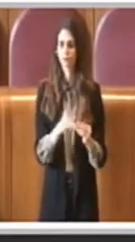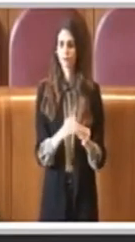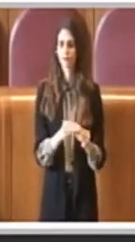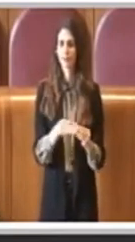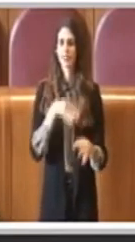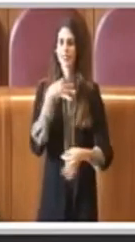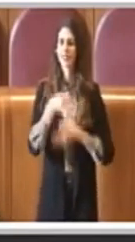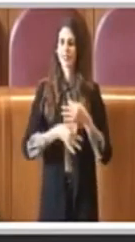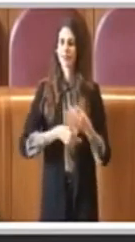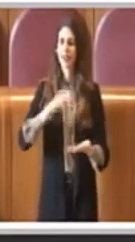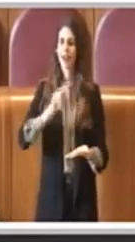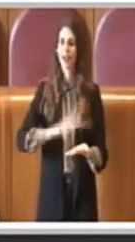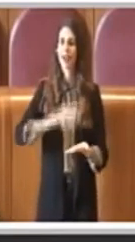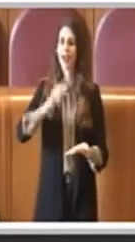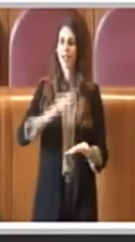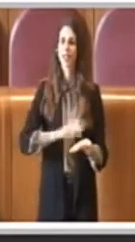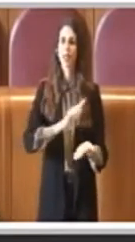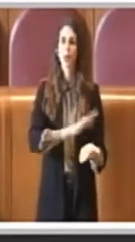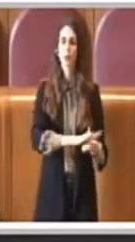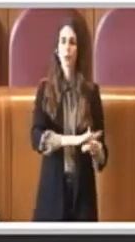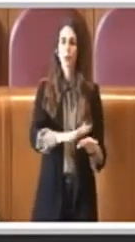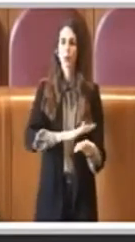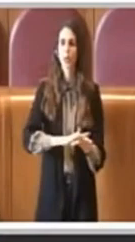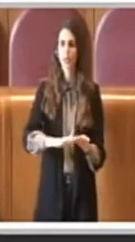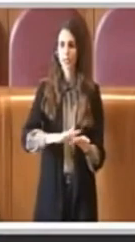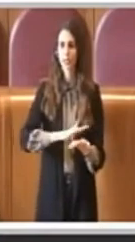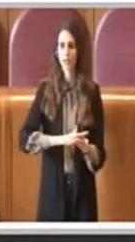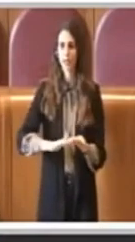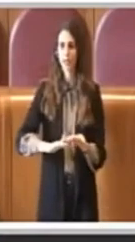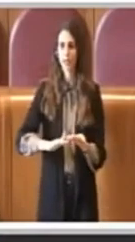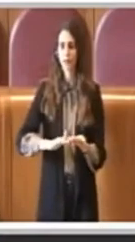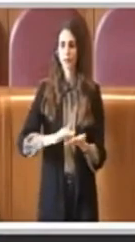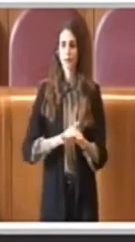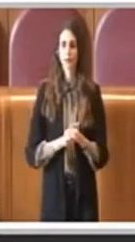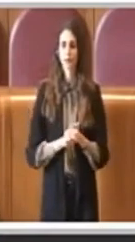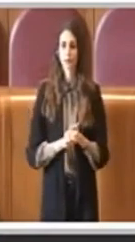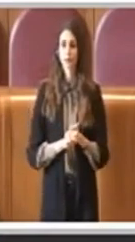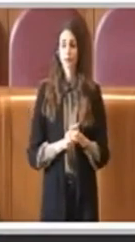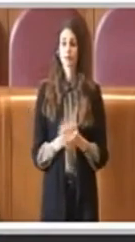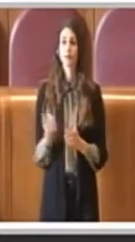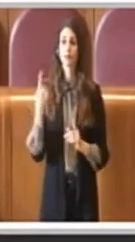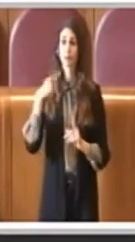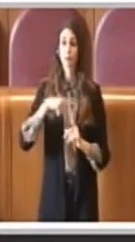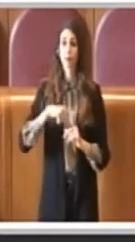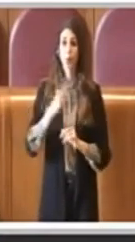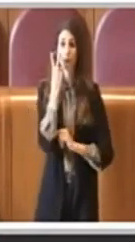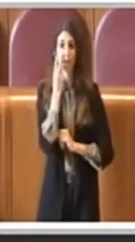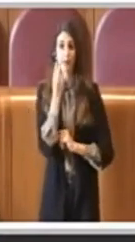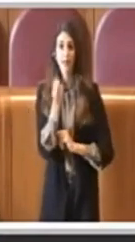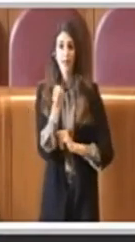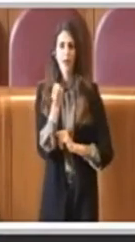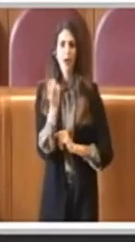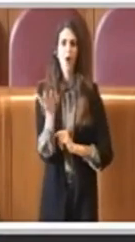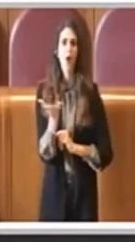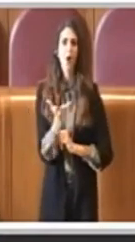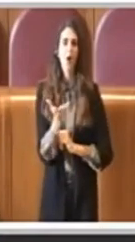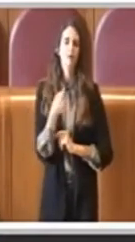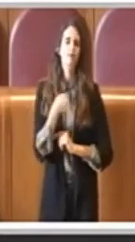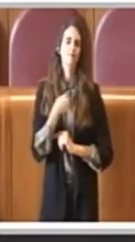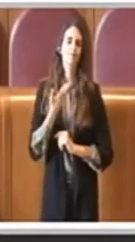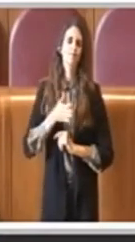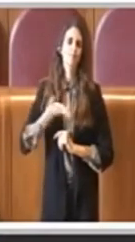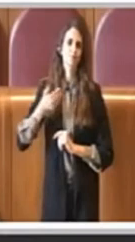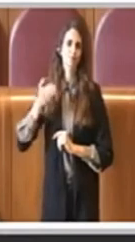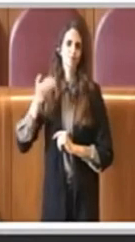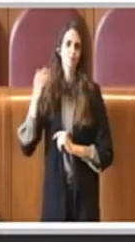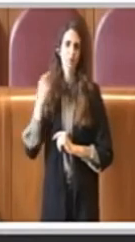garantire una regolare pulizia degli stessi e prevedere, sebbene comunque, come all'inizio c'è stata